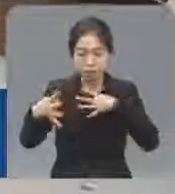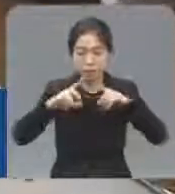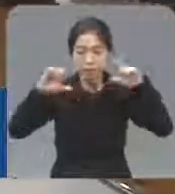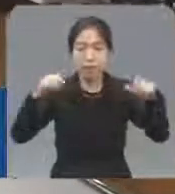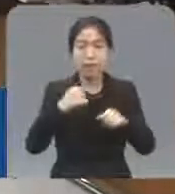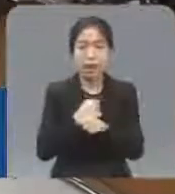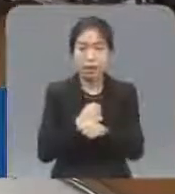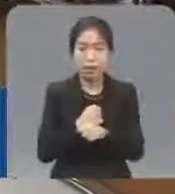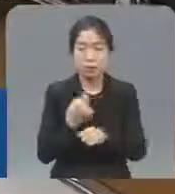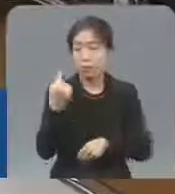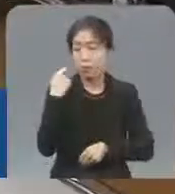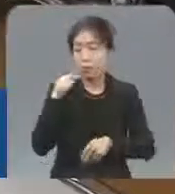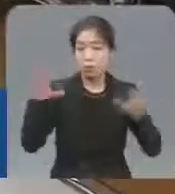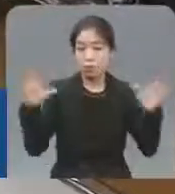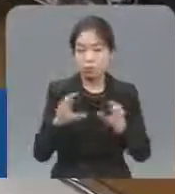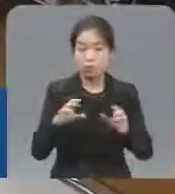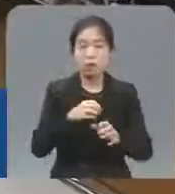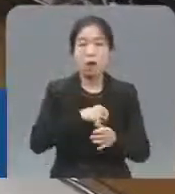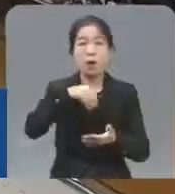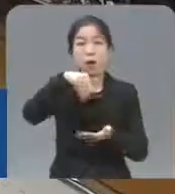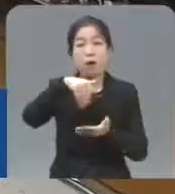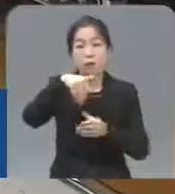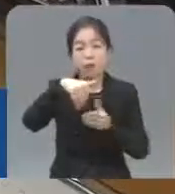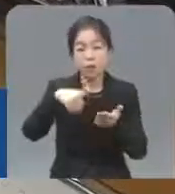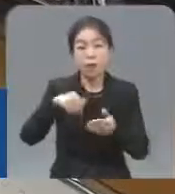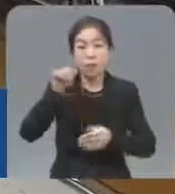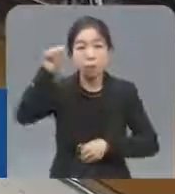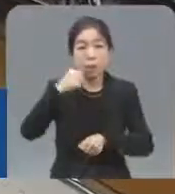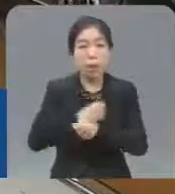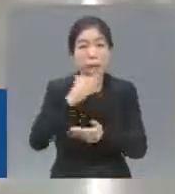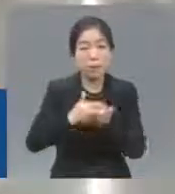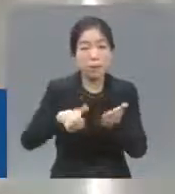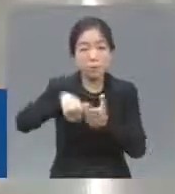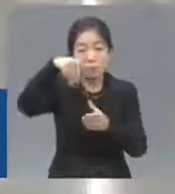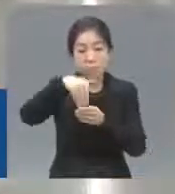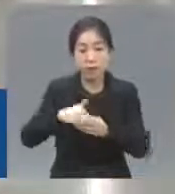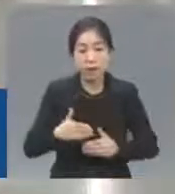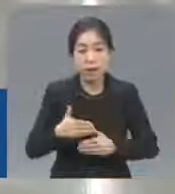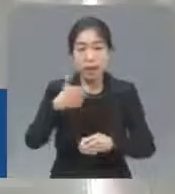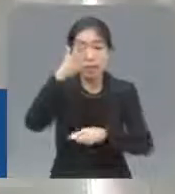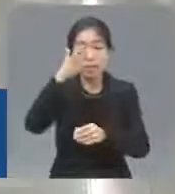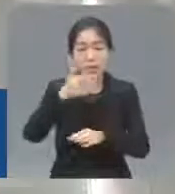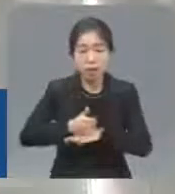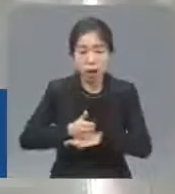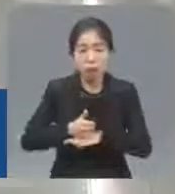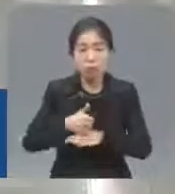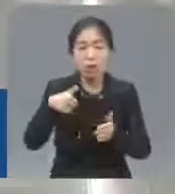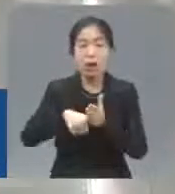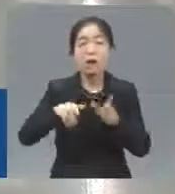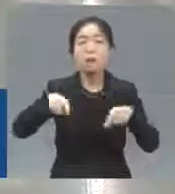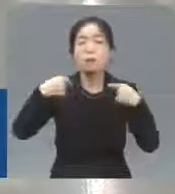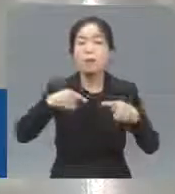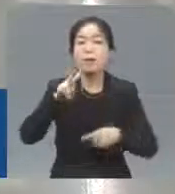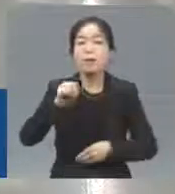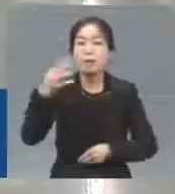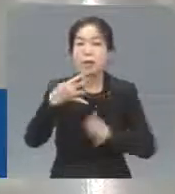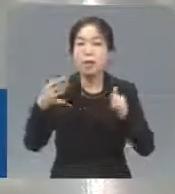선언하고 어제 전체 조합원을 대상으로 파업 찬반 투표를 진행한 결과 유효표를 던진 2만 4천여 명